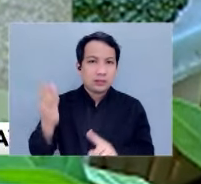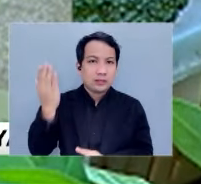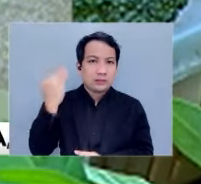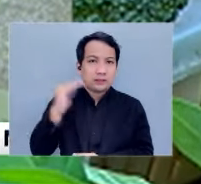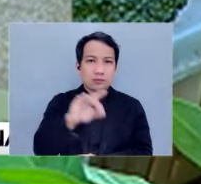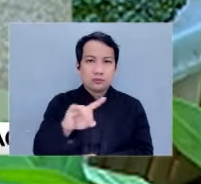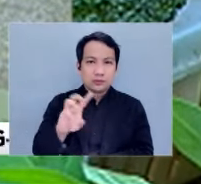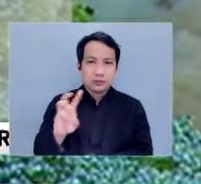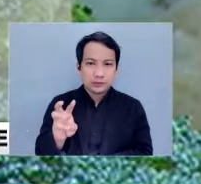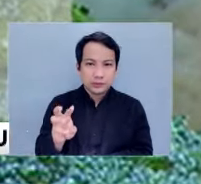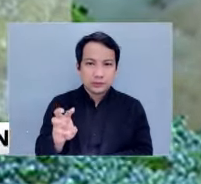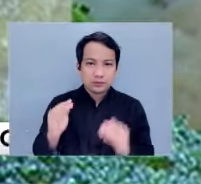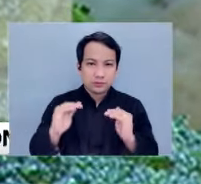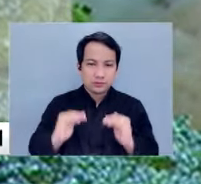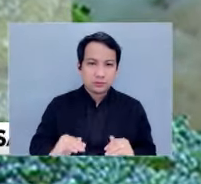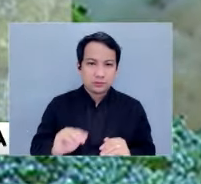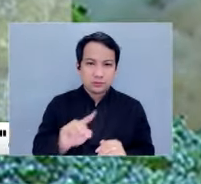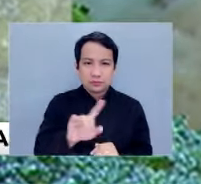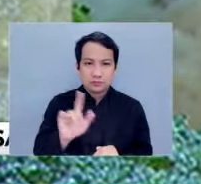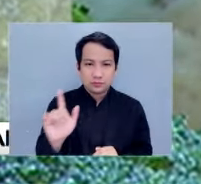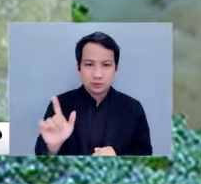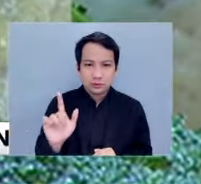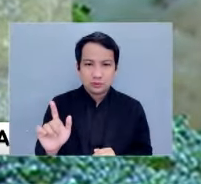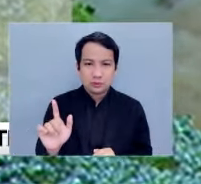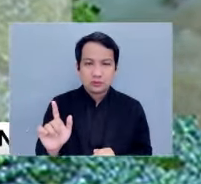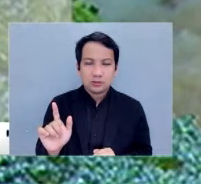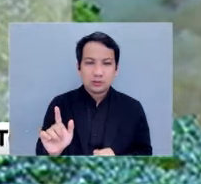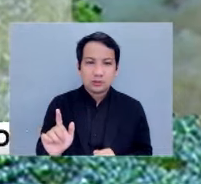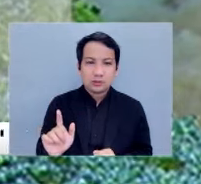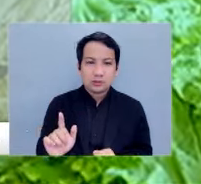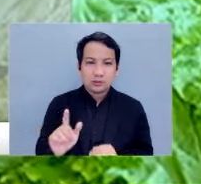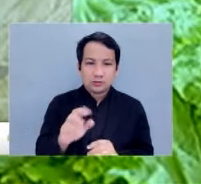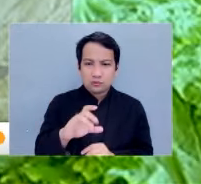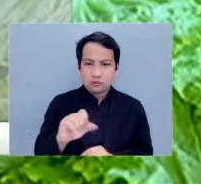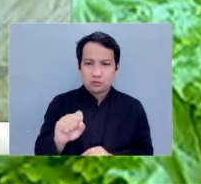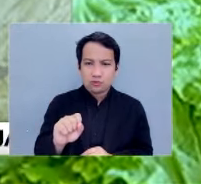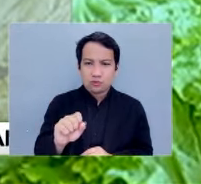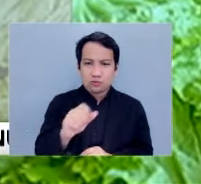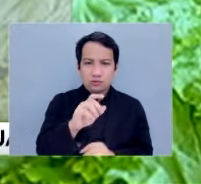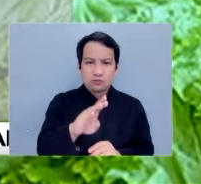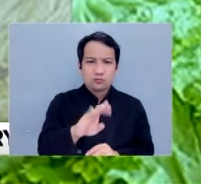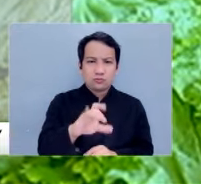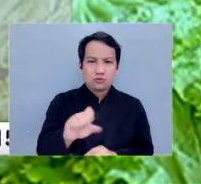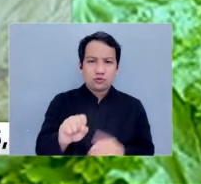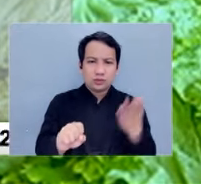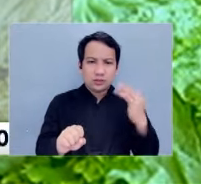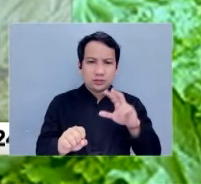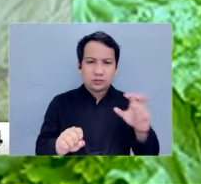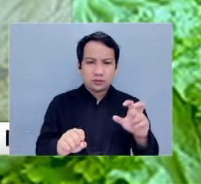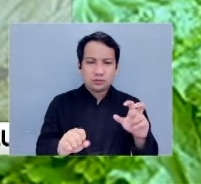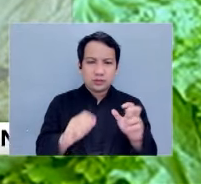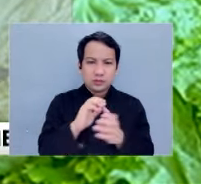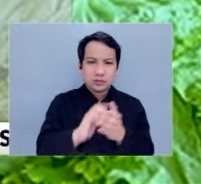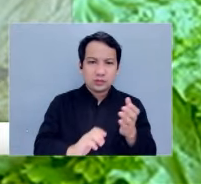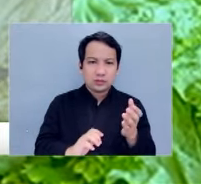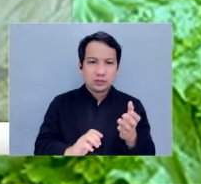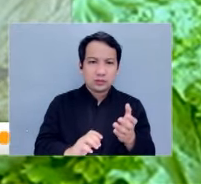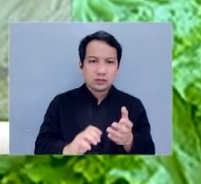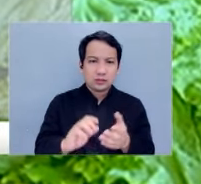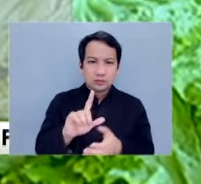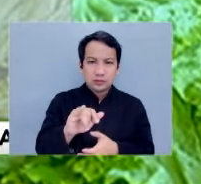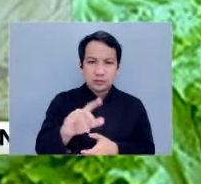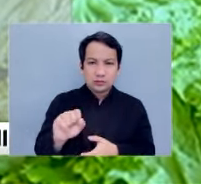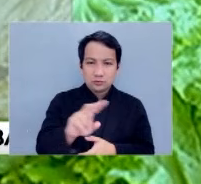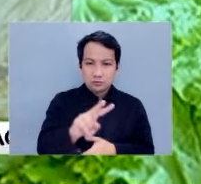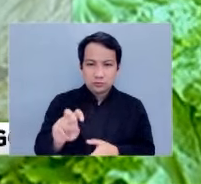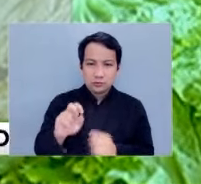pesos. 120 pesos na lang ngayon ang kada kilo ng broccoli na dating 300 pesos. Ang lettuce naman, 200 piso na lang kada